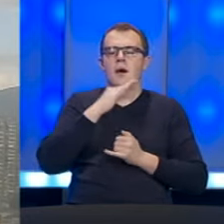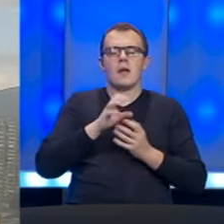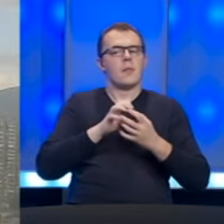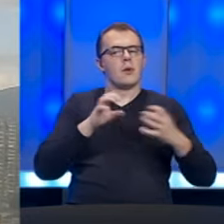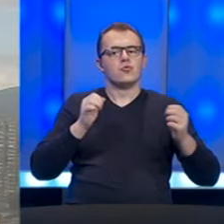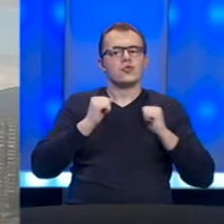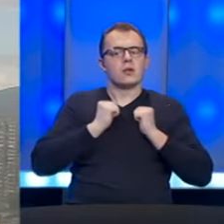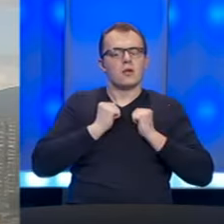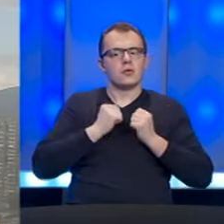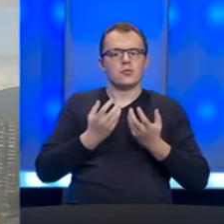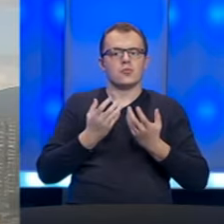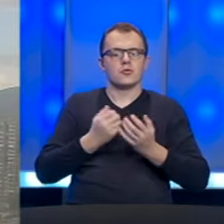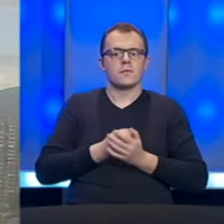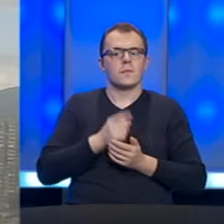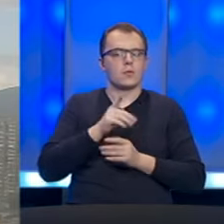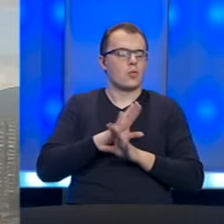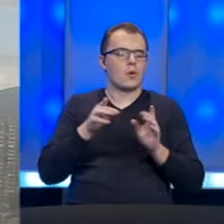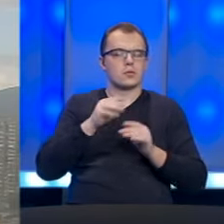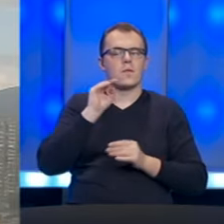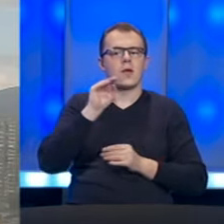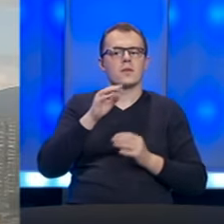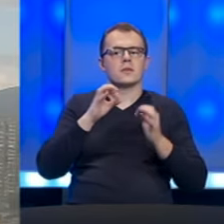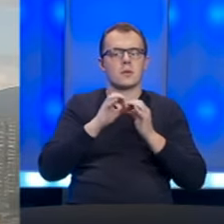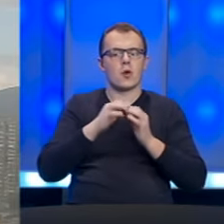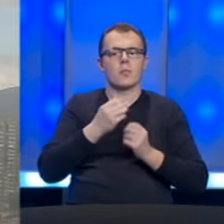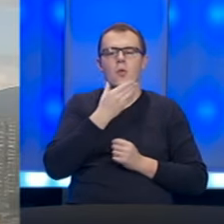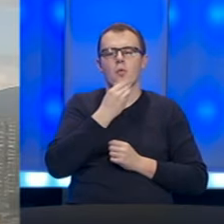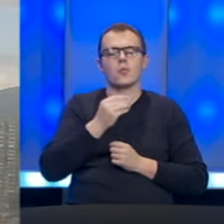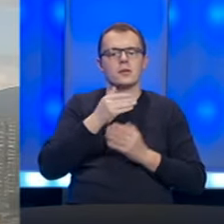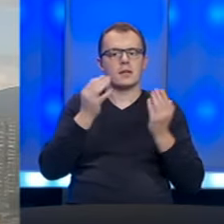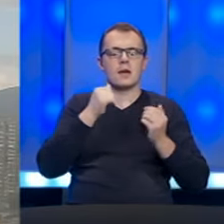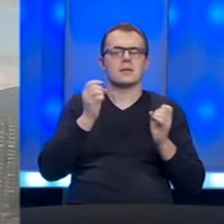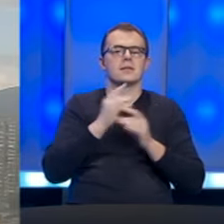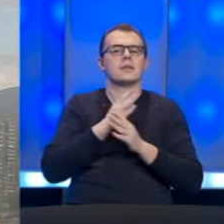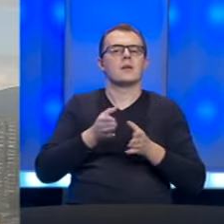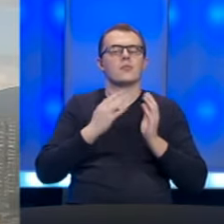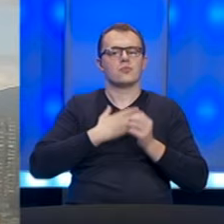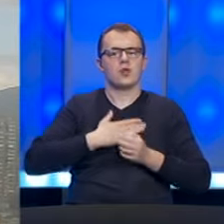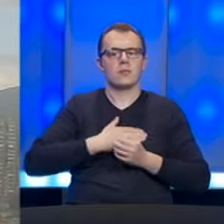dužih zadržavanja. Toliko za ovo javljanje iz Bihamka, ugodan dan i sretan vam put želimo.